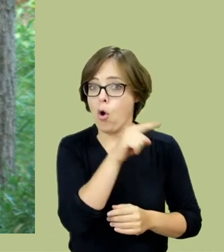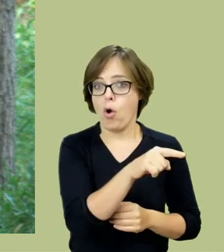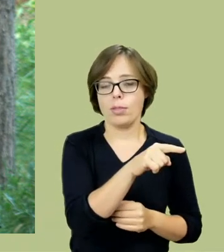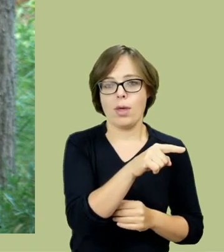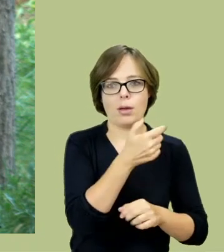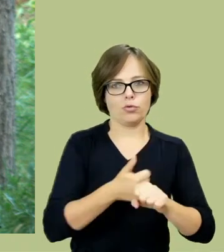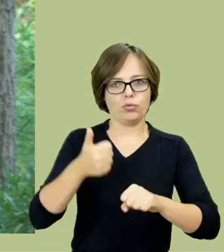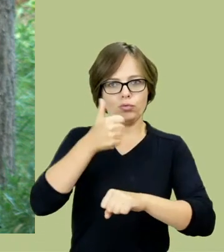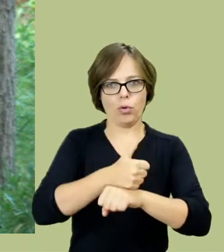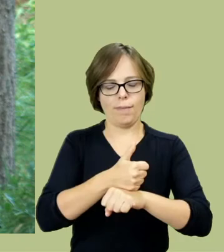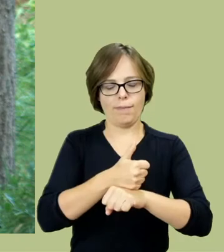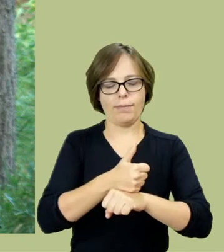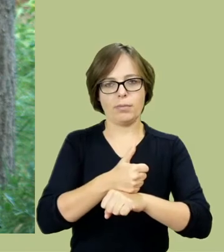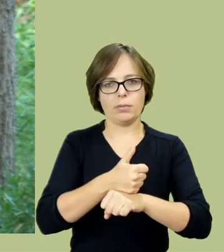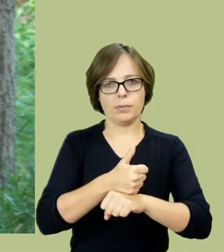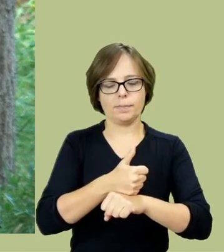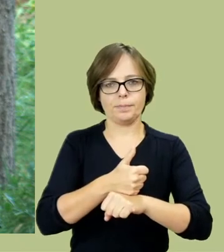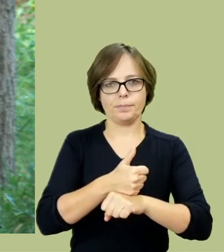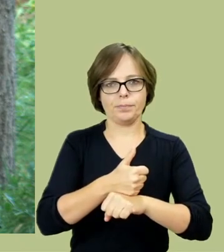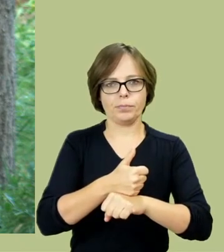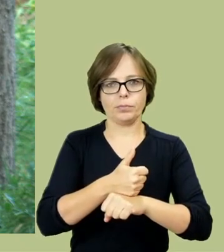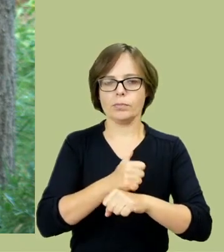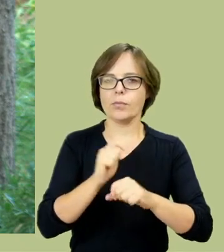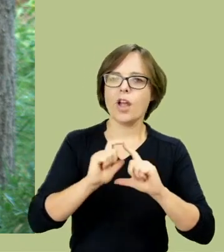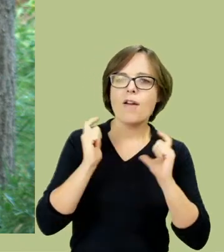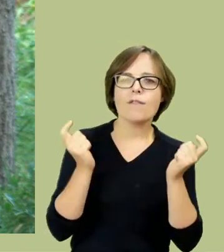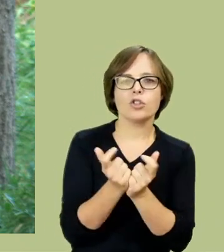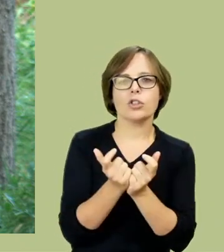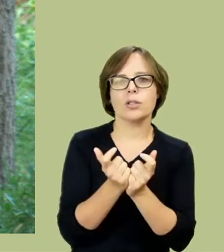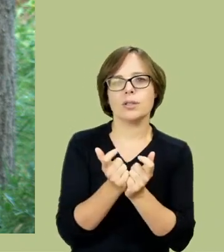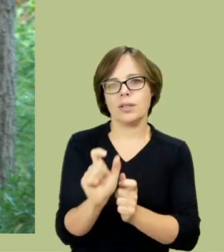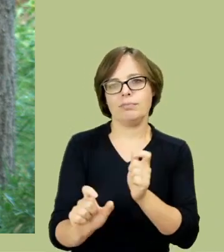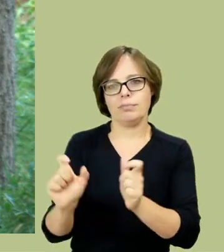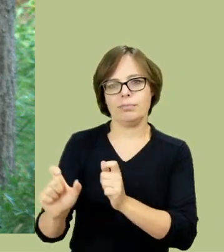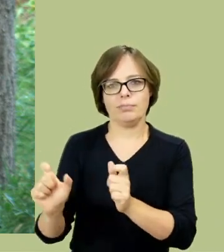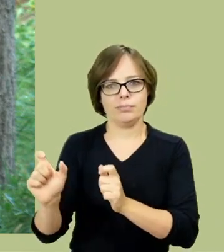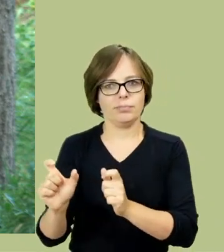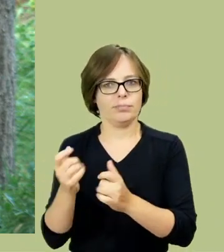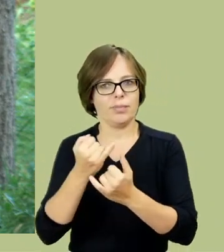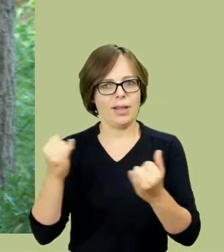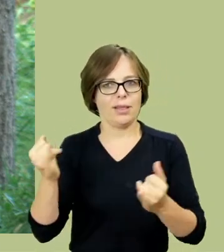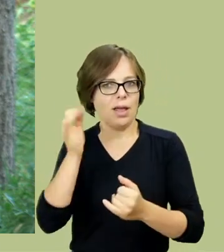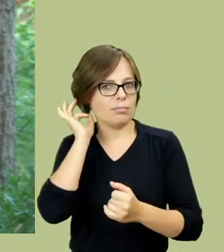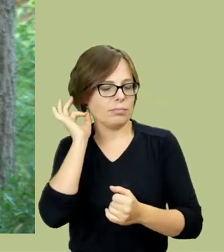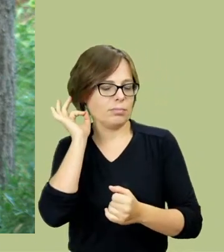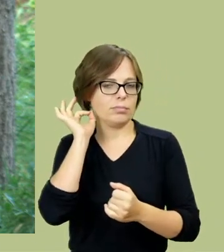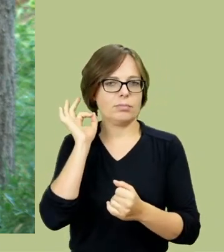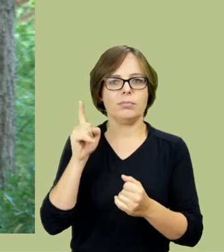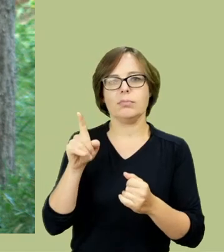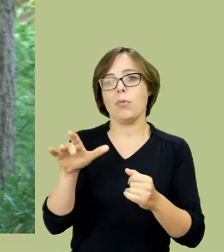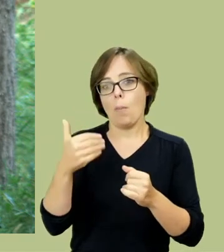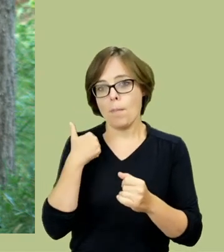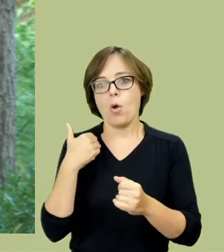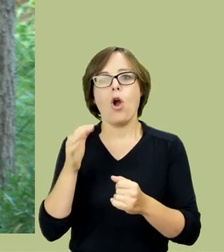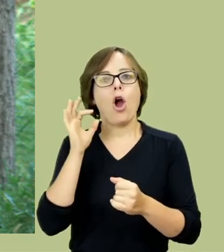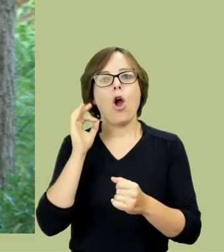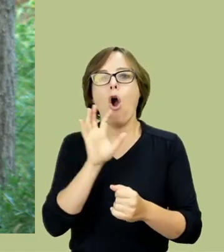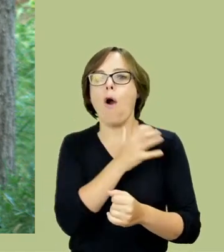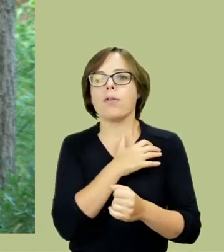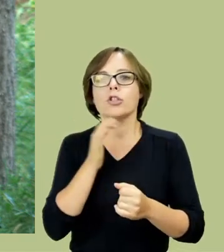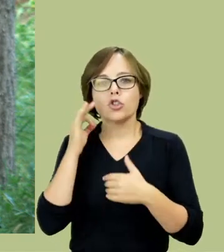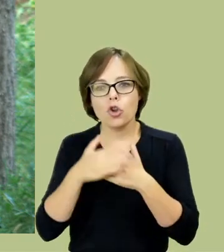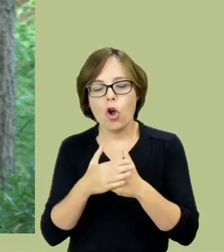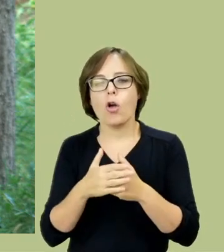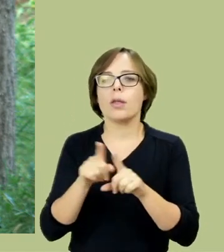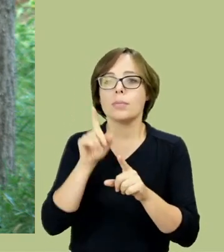szefową wszystkich tam zgromadzonych, bo były również żony oficerów, byli również mężczyźni. Ona zarządzała, jak